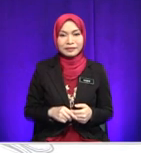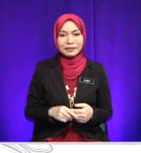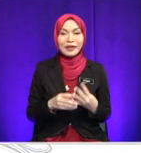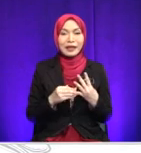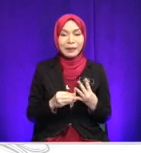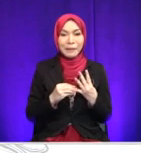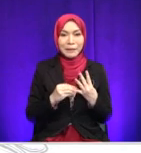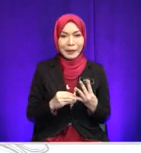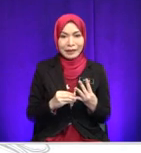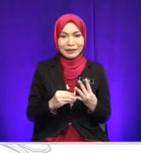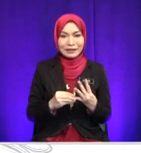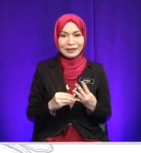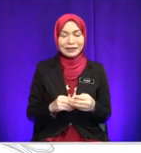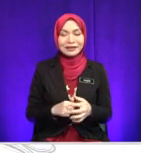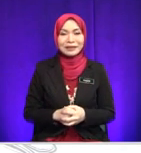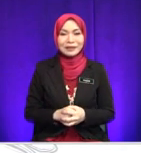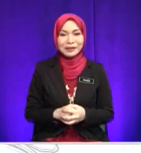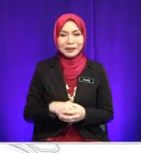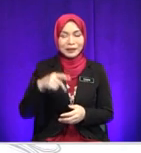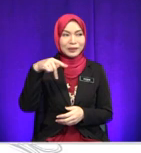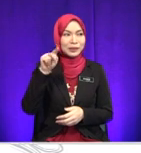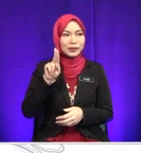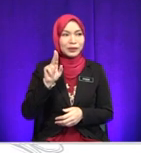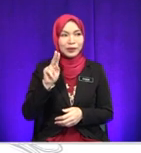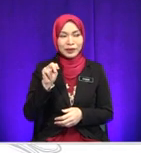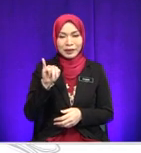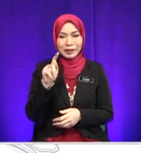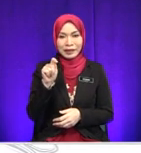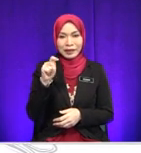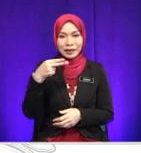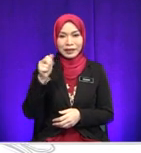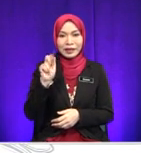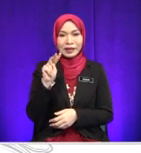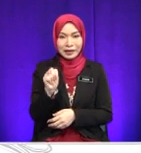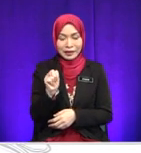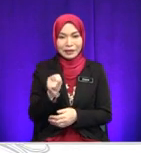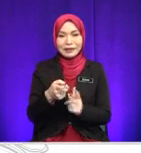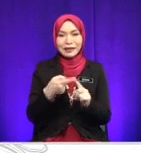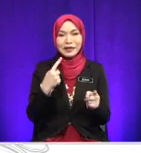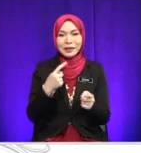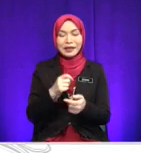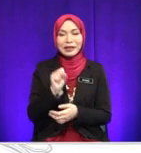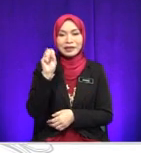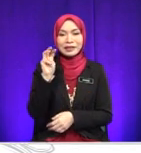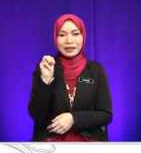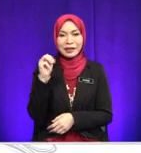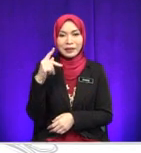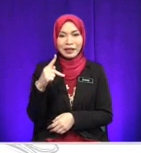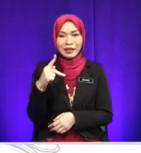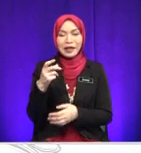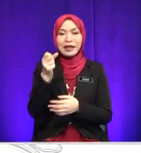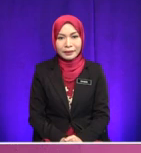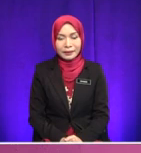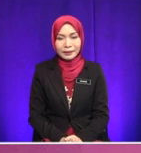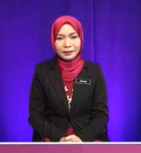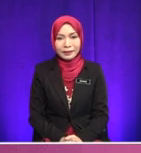Puniten. Mana Puniten? Ini dia. Anak-anak SMK Seri Mulia, Kuala Lumpur. Baik, itulah dia murid-murid yang akan bersama dengan kita